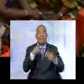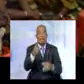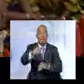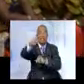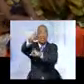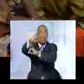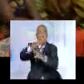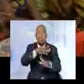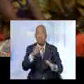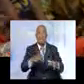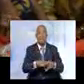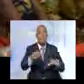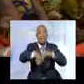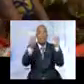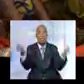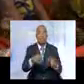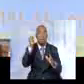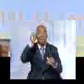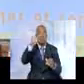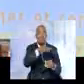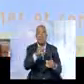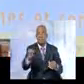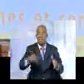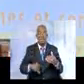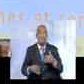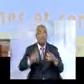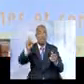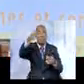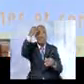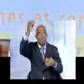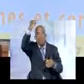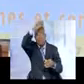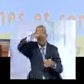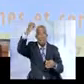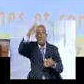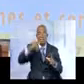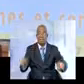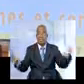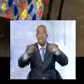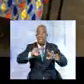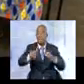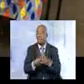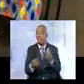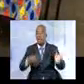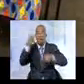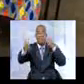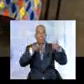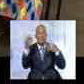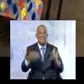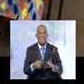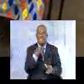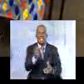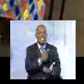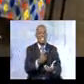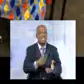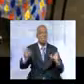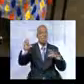soutien de l'association aux femmes. Et quand le Premier ministre Daniel Kablan-Duncan prend la parole, c'est pour dénoncer les violences faites aux